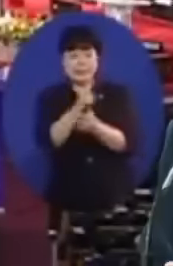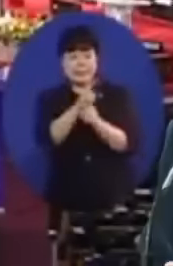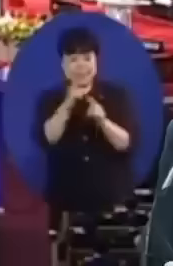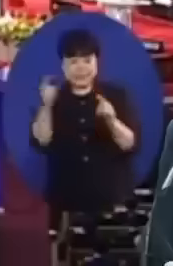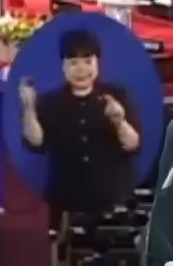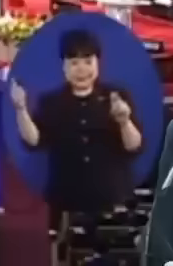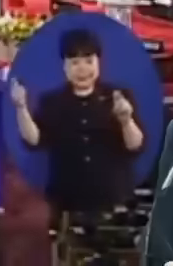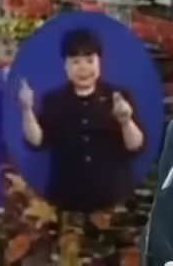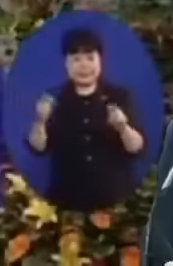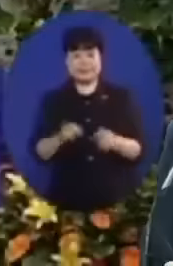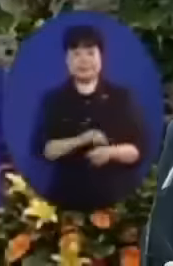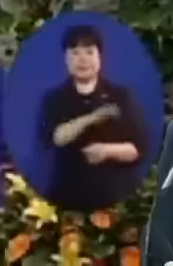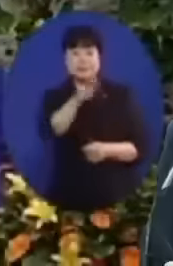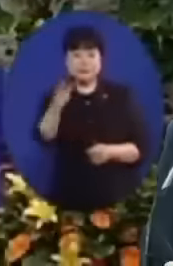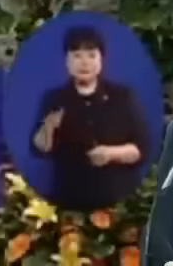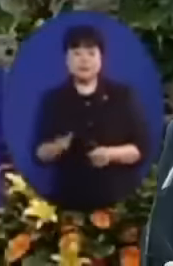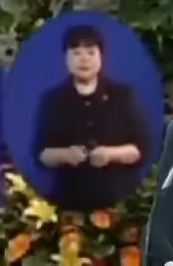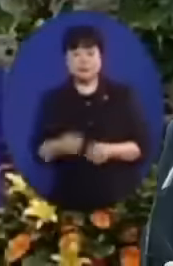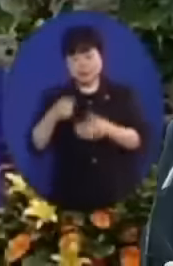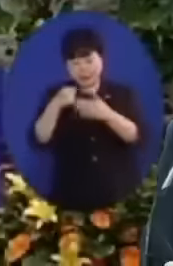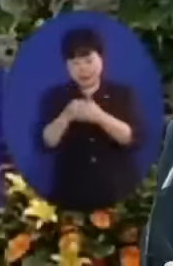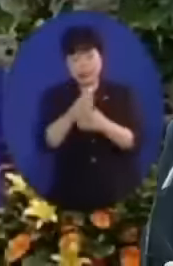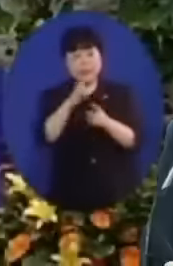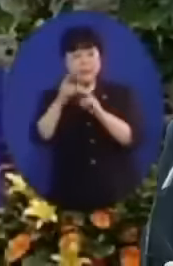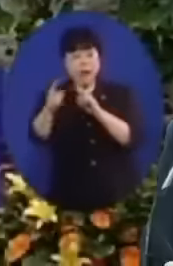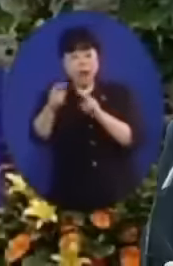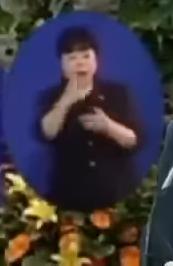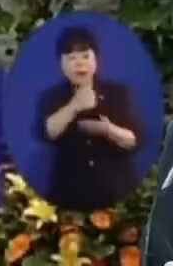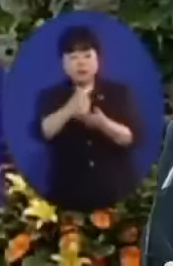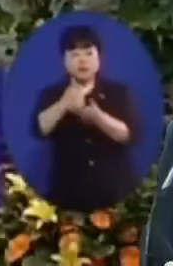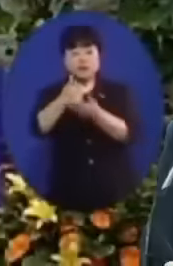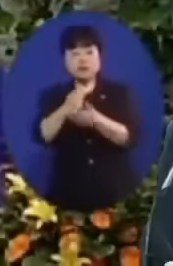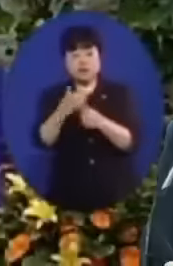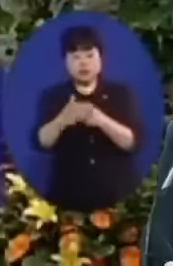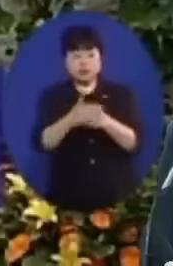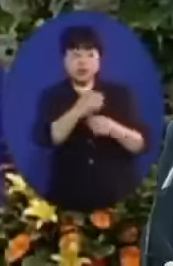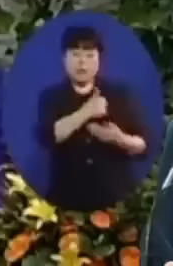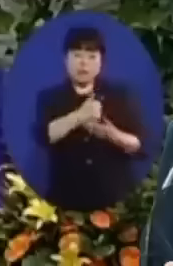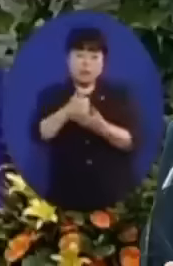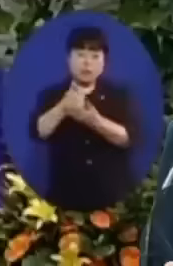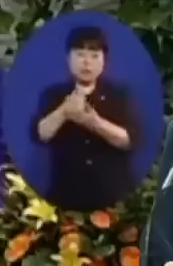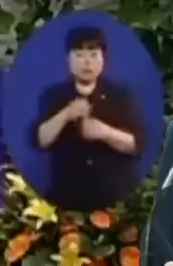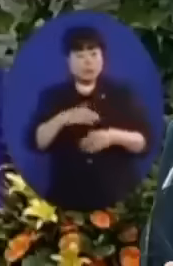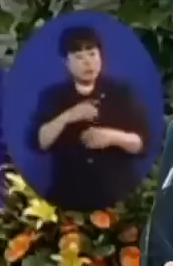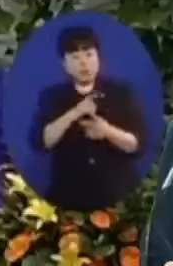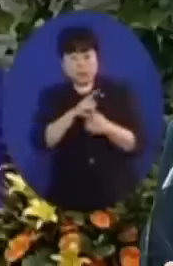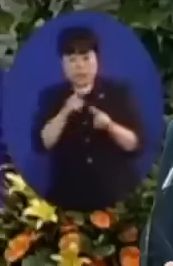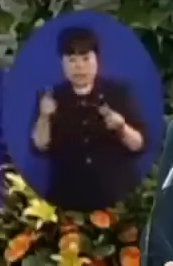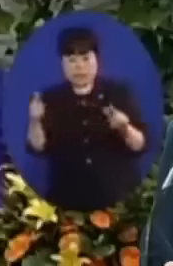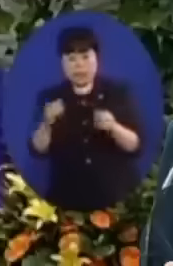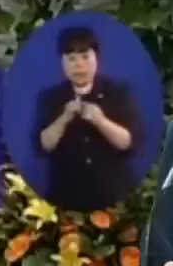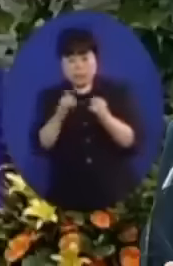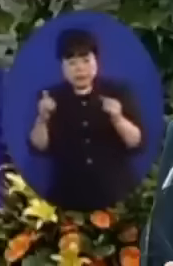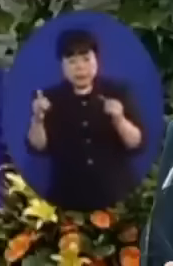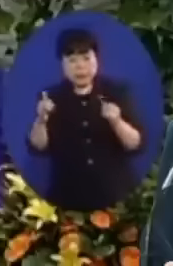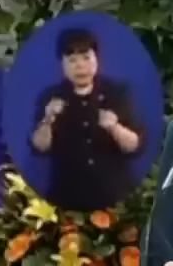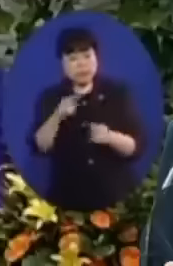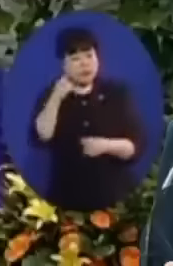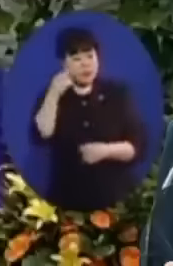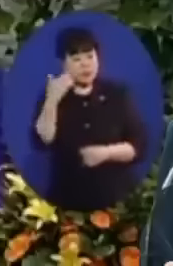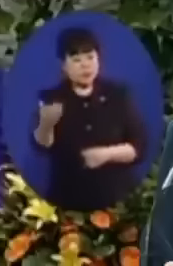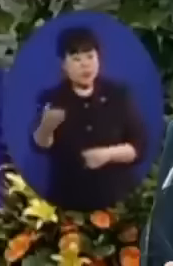하시느니라. 그러면 우리는 담대히 말하되 주는 나를 돕는 이시니 내가 무서워 아니하겠노라. 사람이 내게